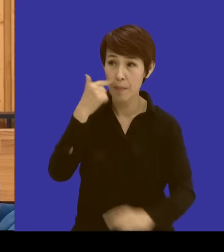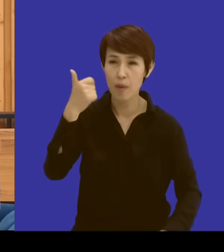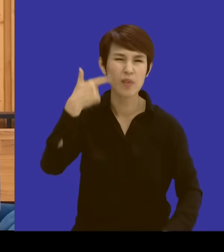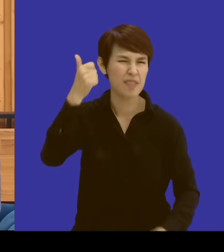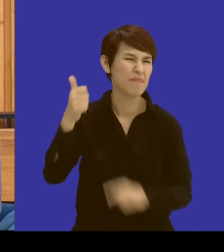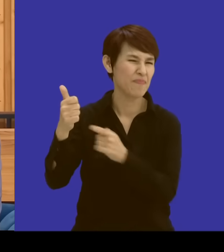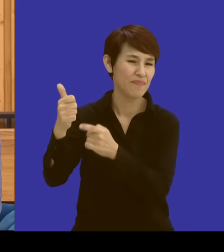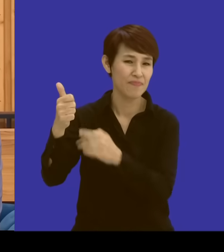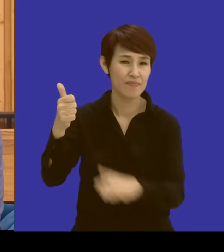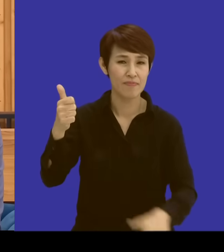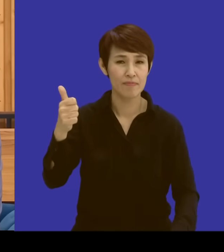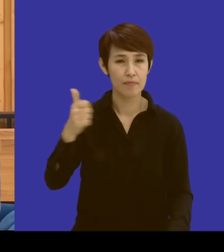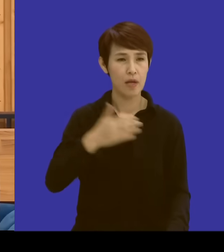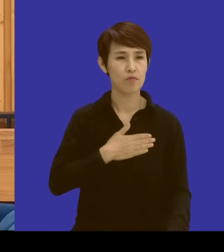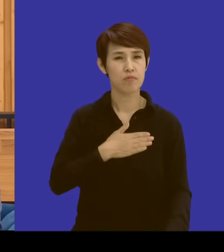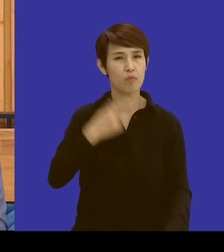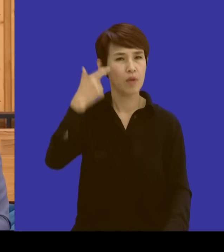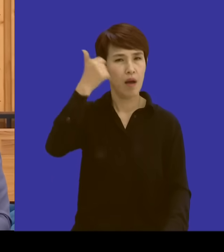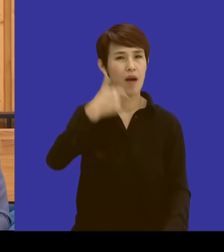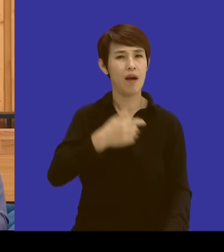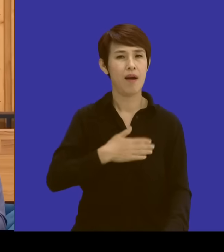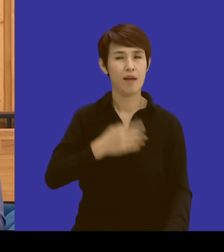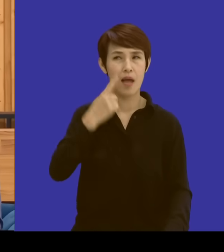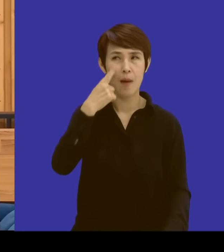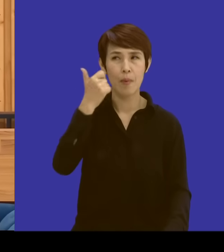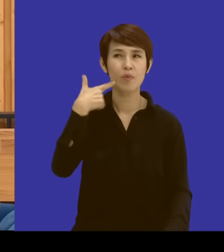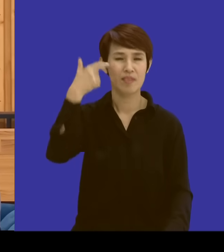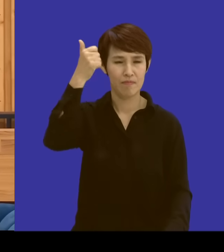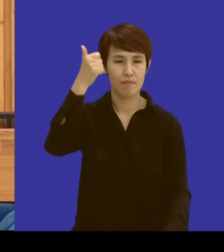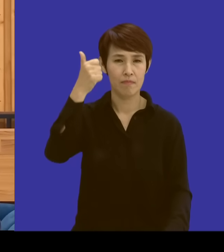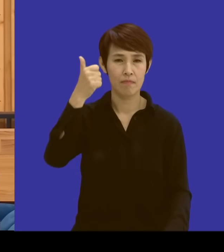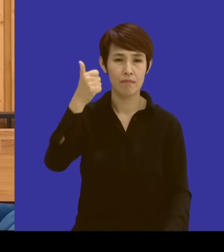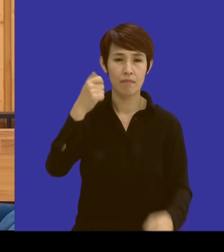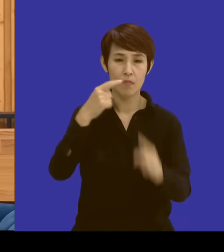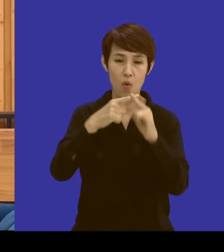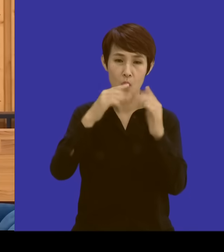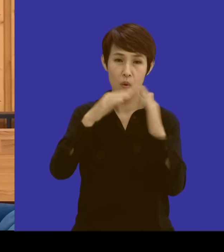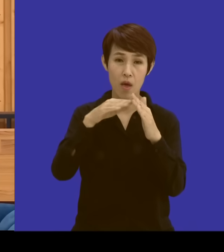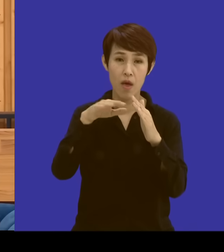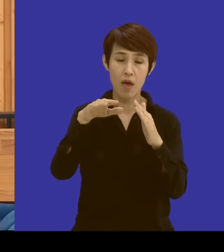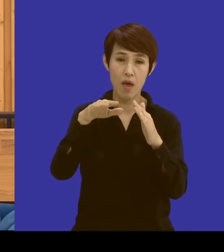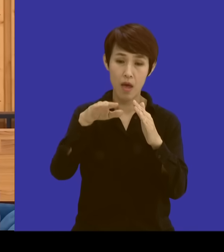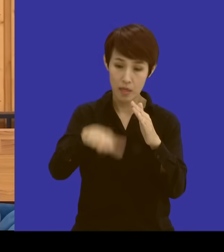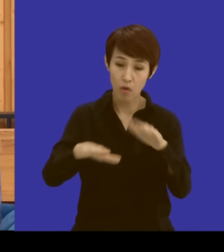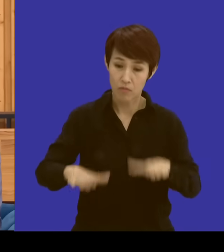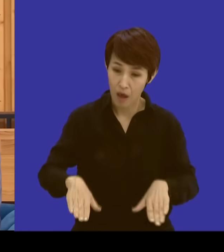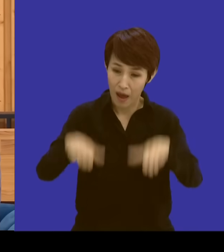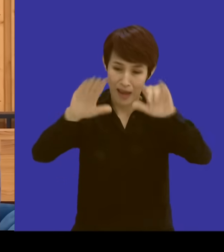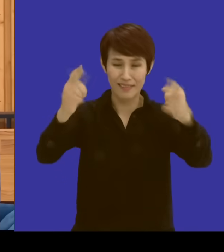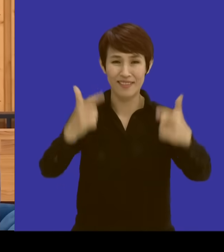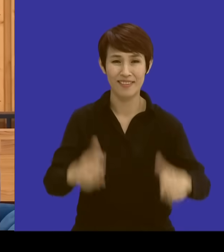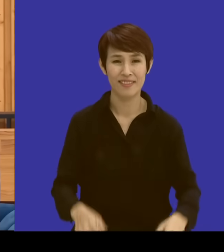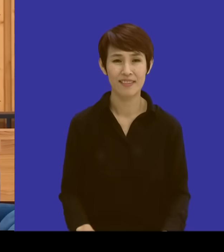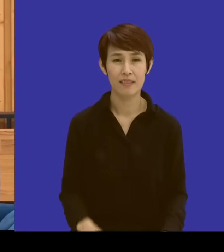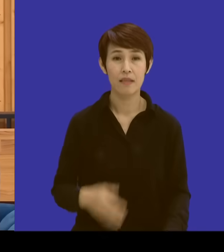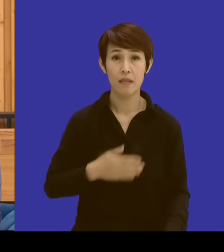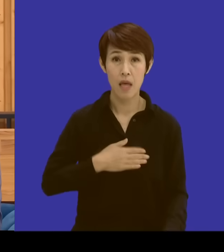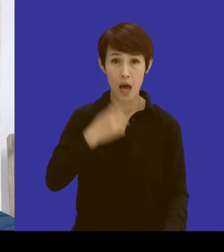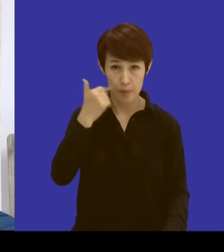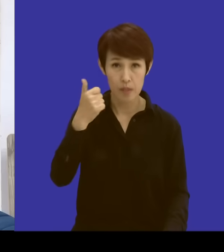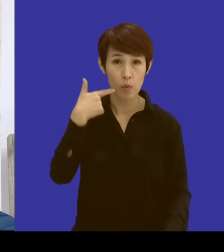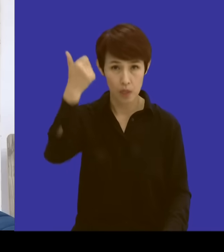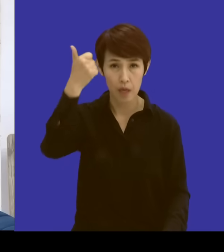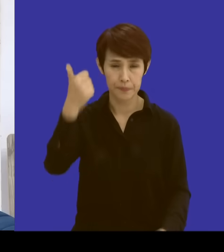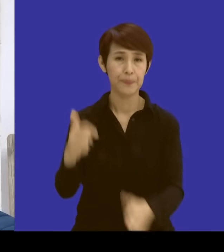아, 그러시군요. 저도 그런데 저희도 뭐 목회자의 자녀지만 그렇게 교회의 아들로 살지는 않았거든요. 아버지가 목사님일 뿐입니다.